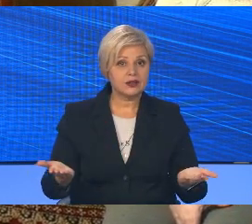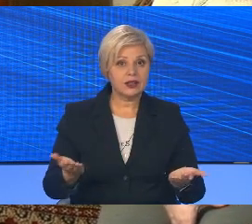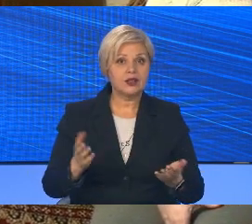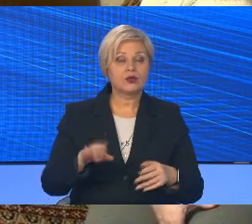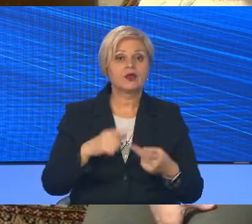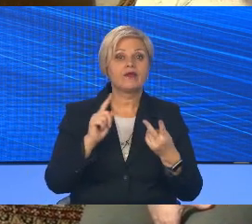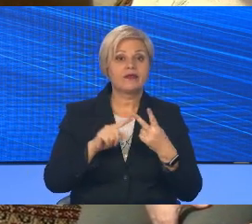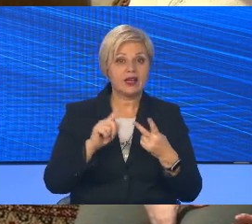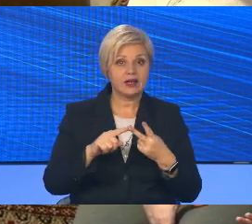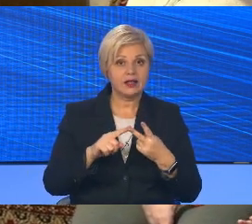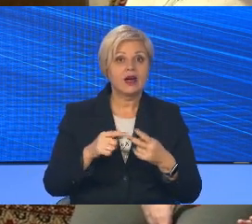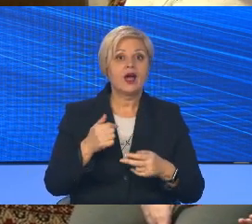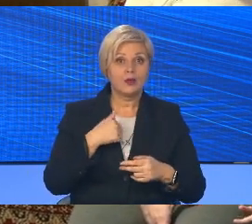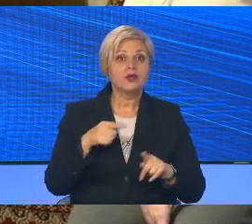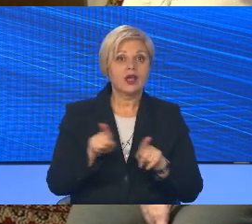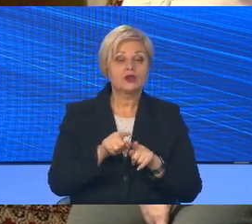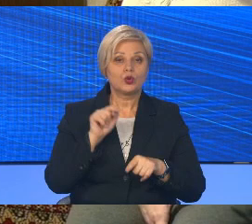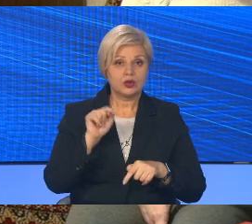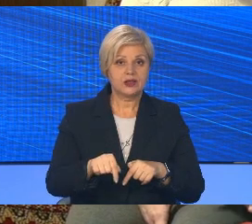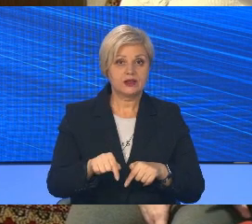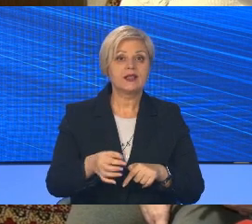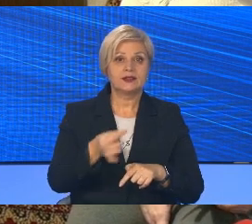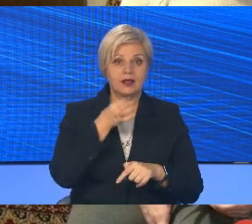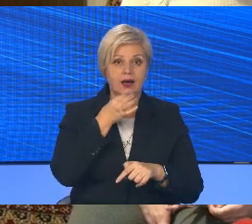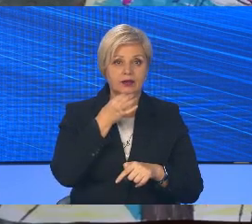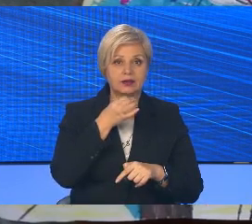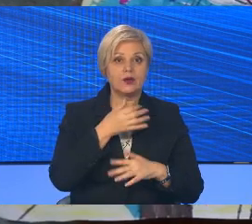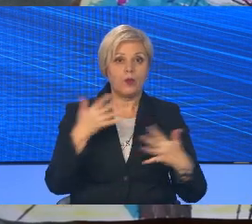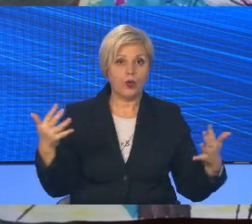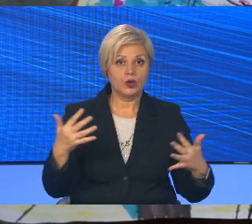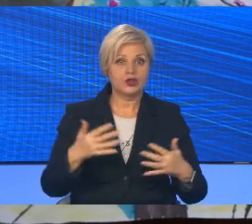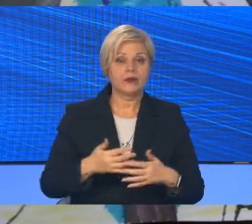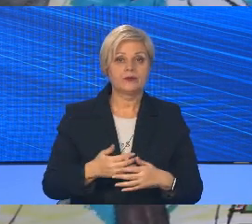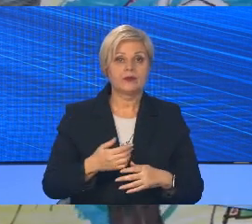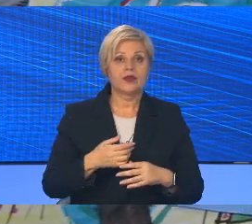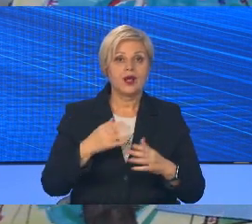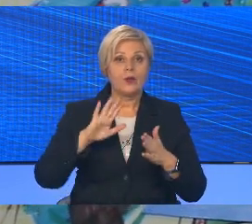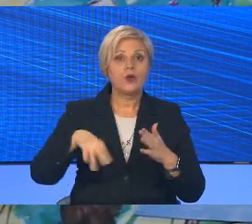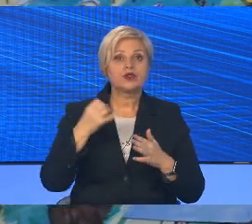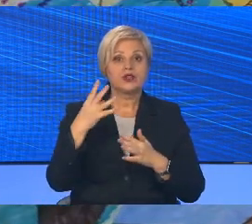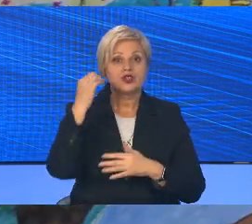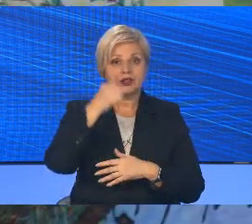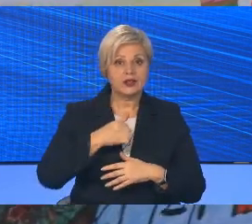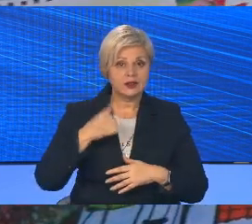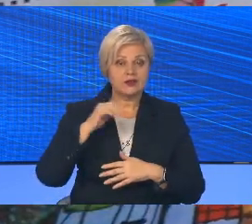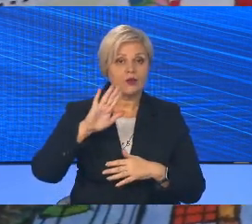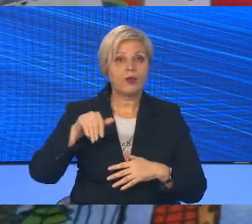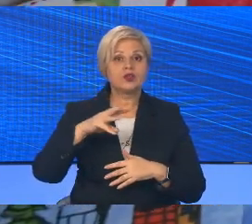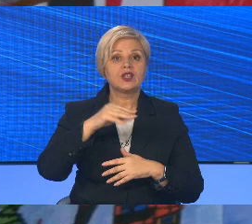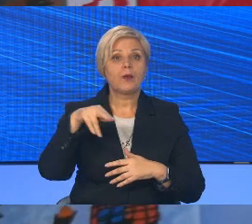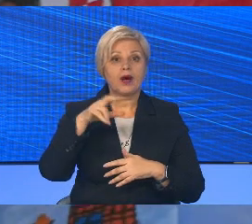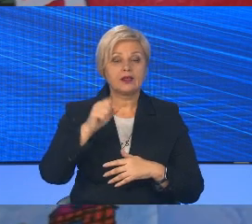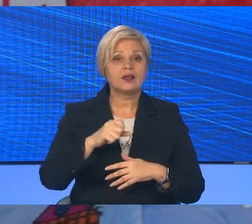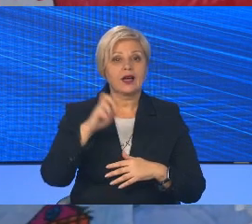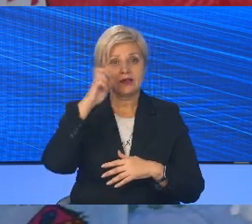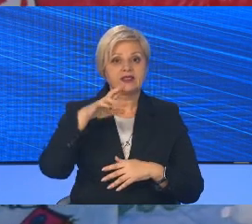ну, мне тоже здесь нравится намного больше. После 2014 года, так скажем, после Майдана в стране